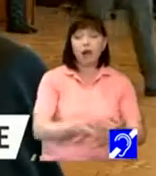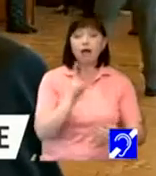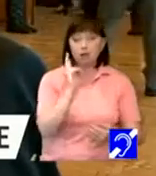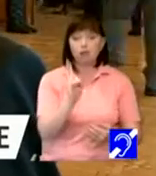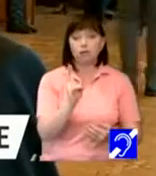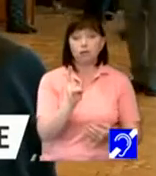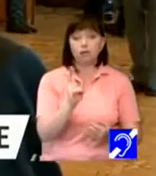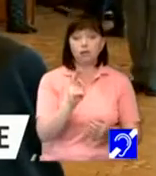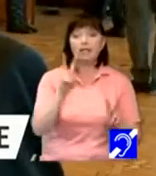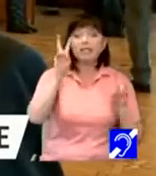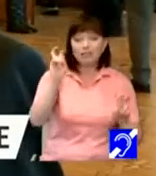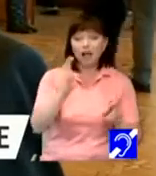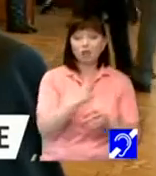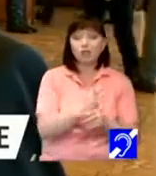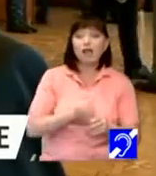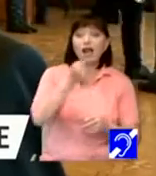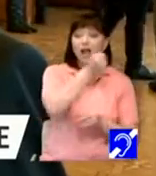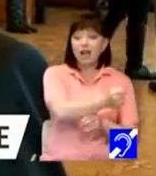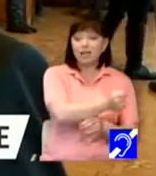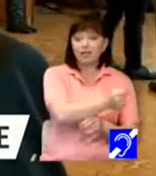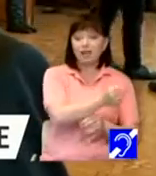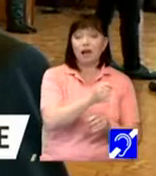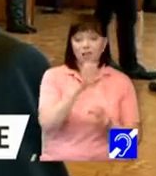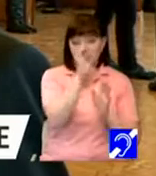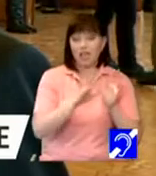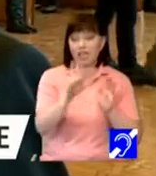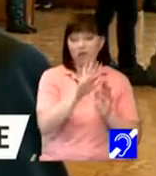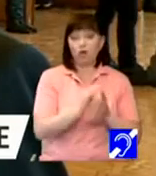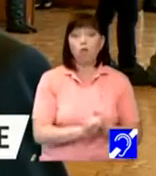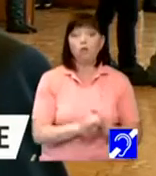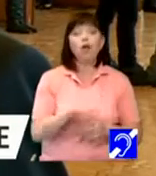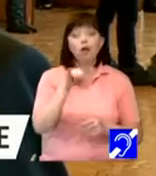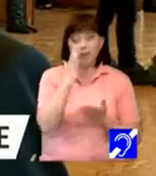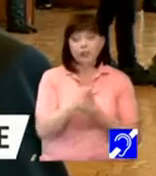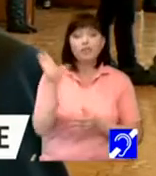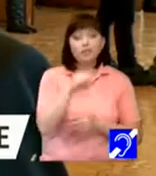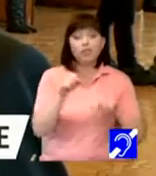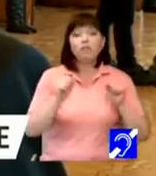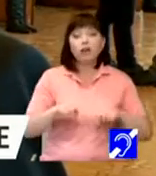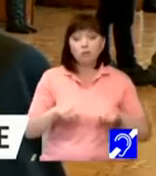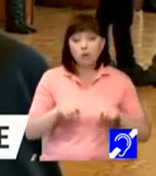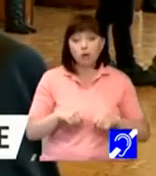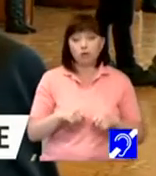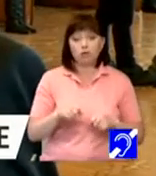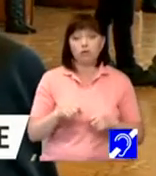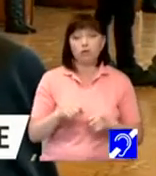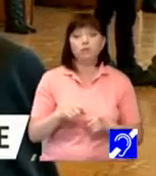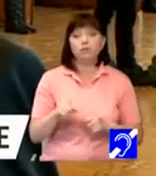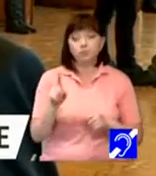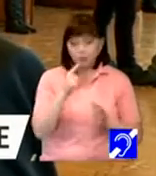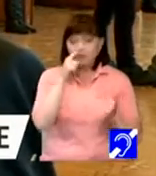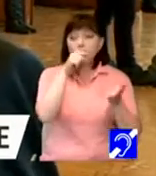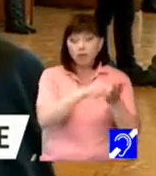spre statutul de țară membră a Uniunii Europene, are toate șansele să vină în